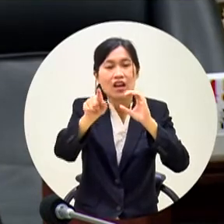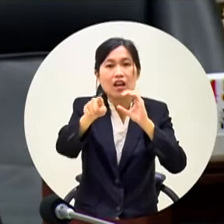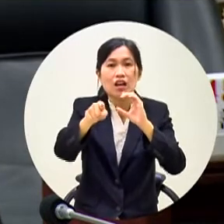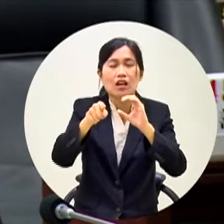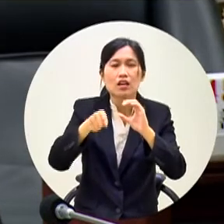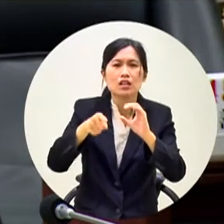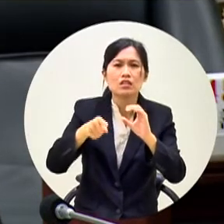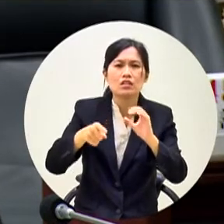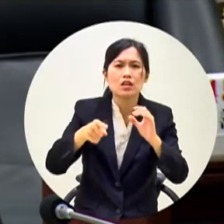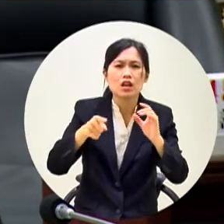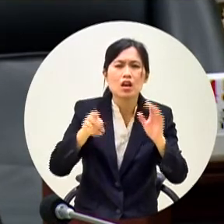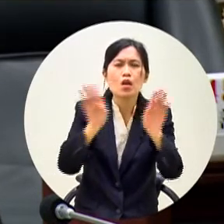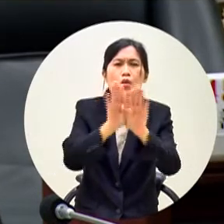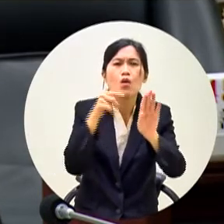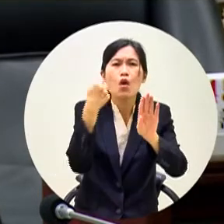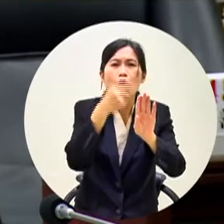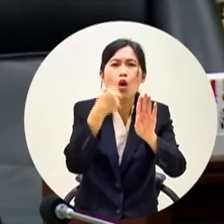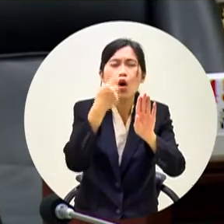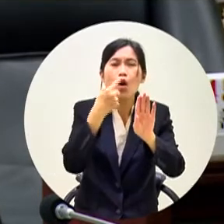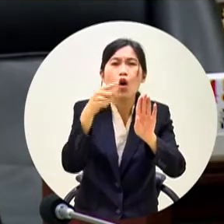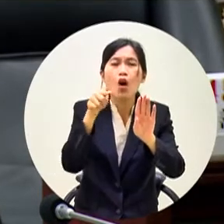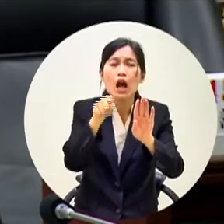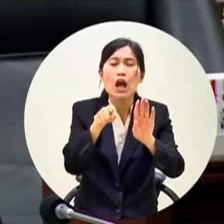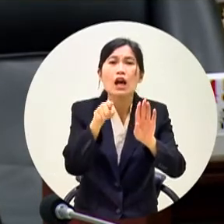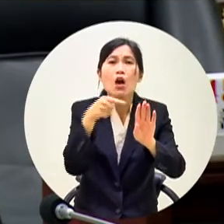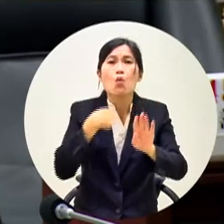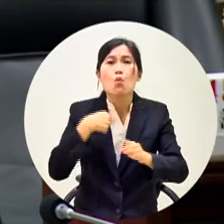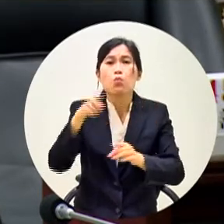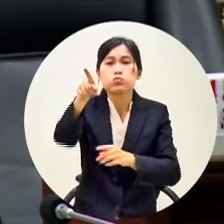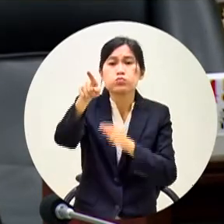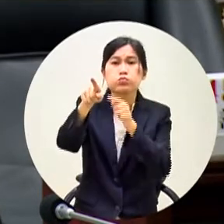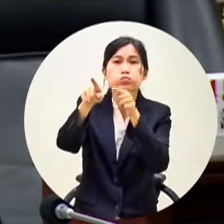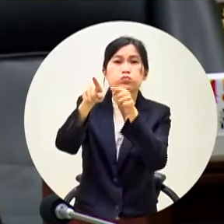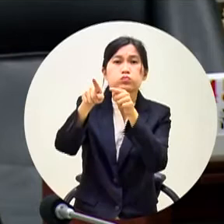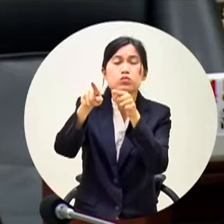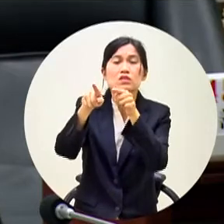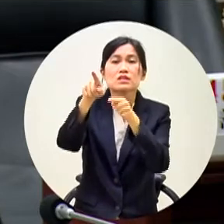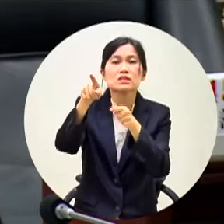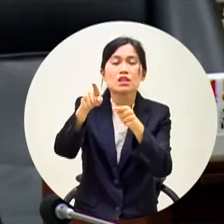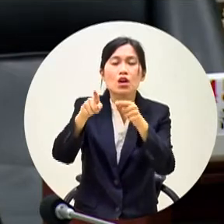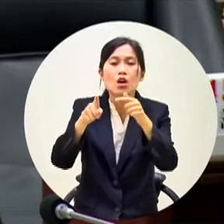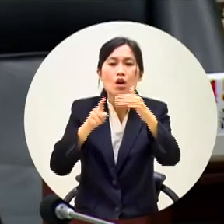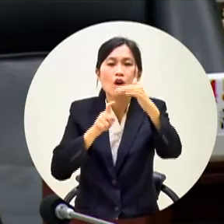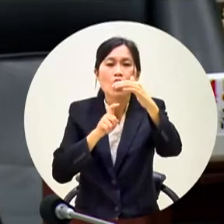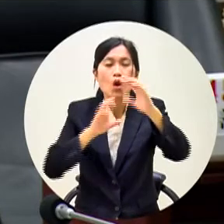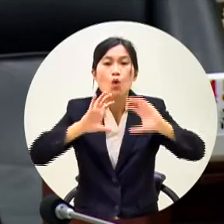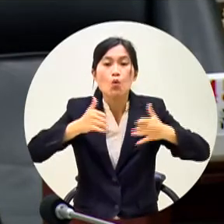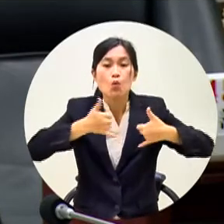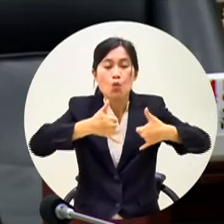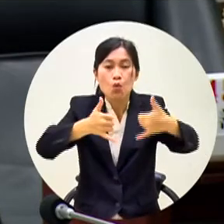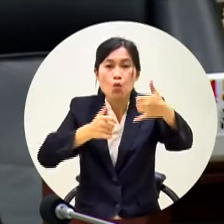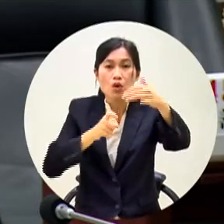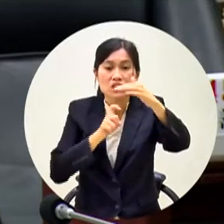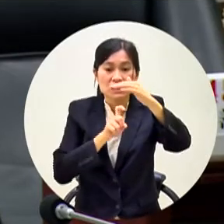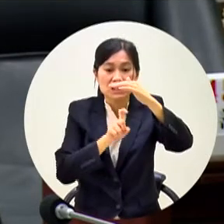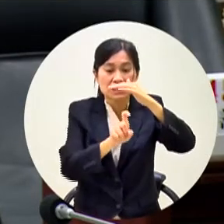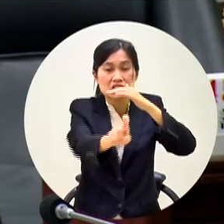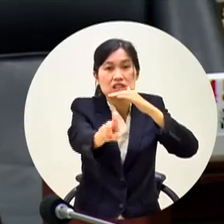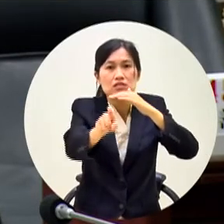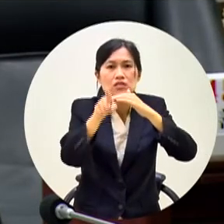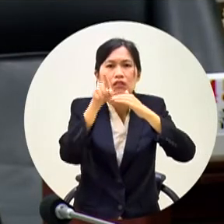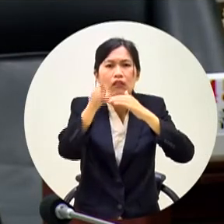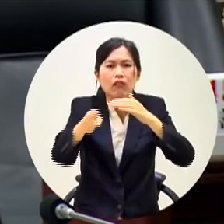座路就是通往吼，像我毕业遐，就是对国道十号拄啊，这个交流道遐去。